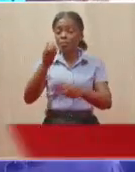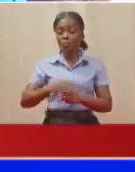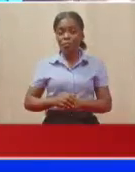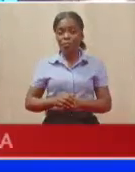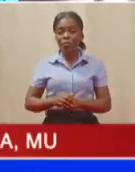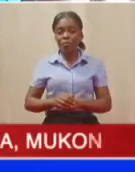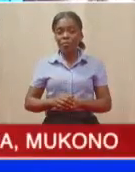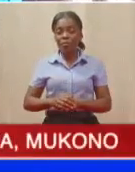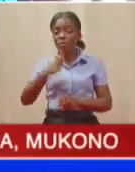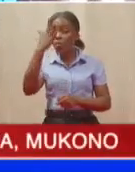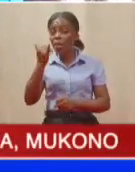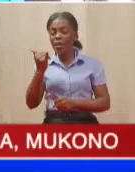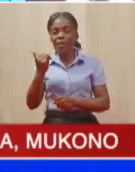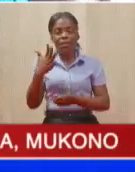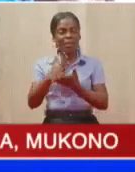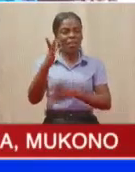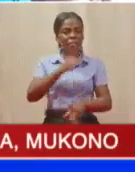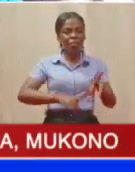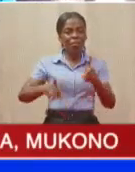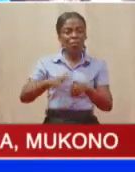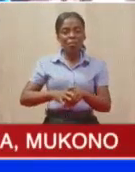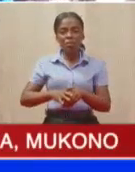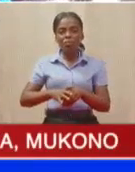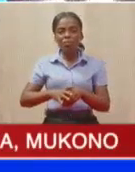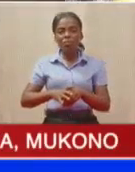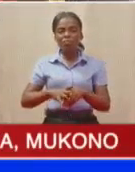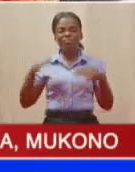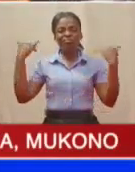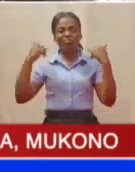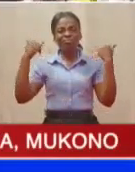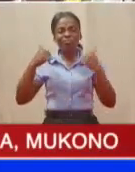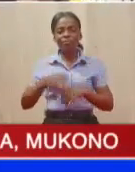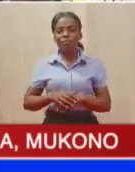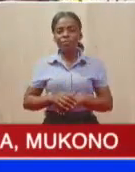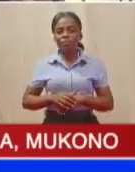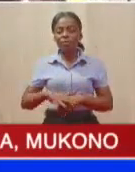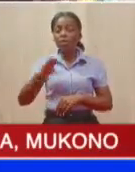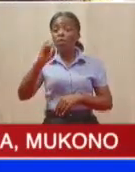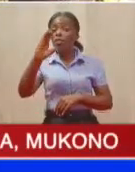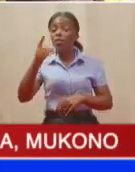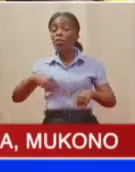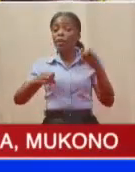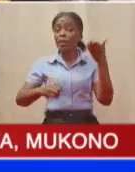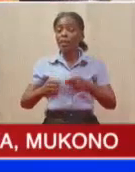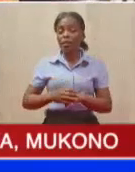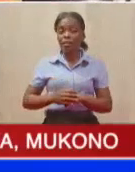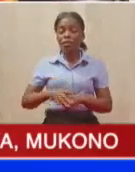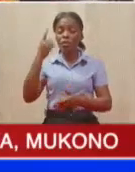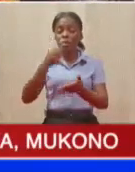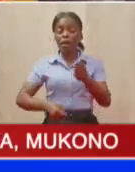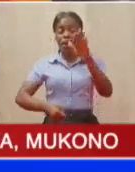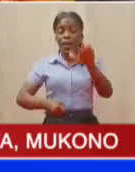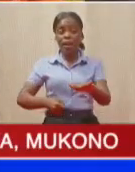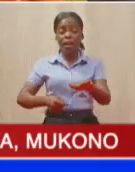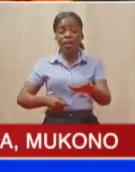Bebasuula abantu kukasozi bebabyabantu kitegerekezetuula osi tulina patro ebera etera okujja nempaka nga